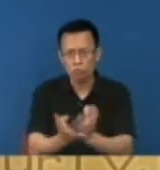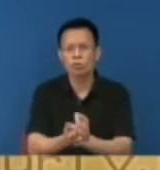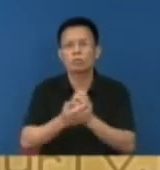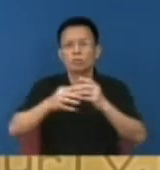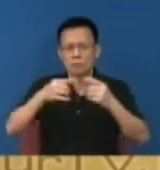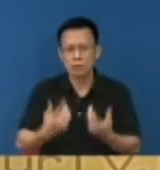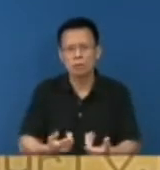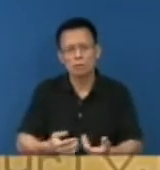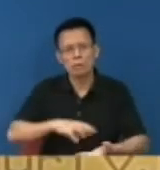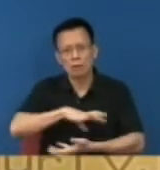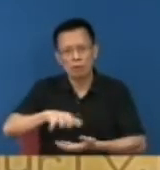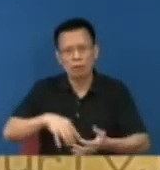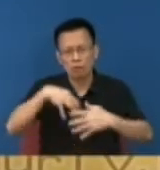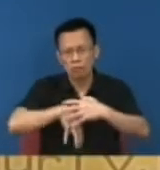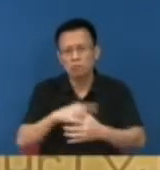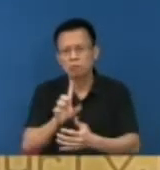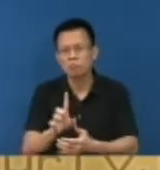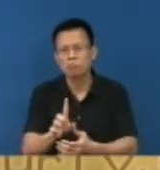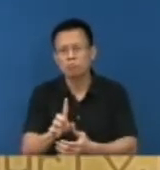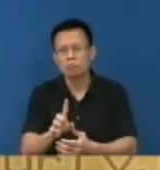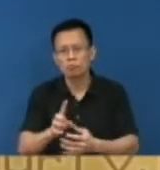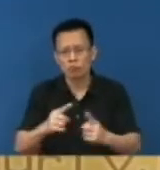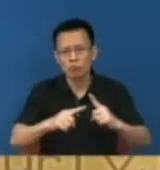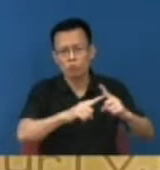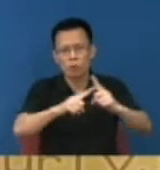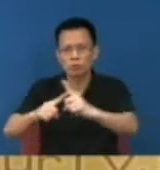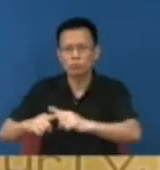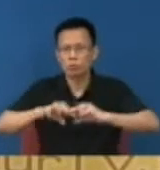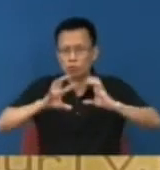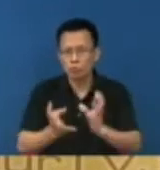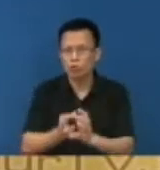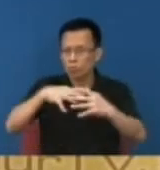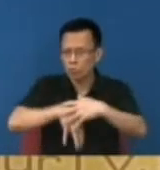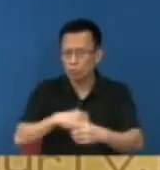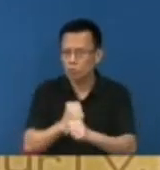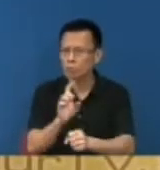黨喺度做緊乜嘢呢？民主黨喺呢一個